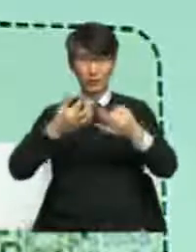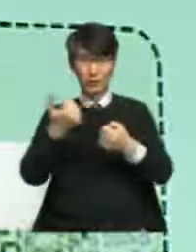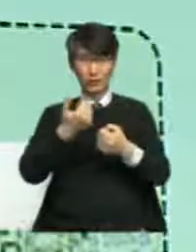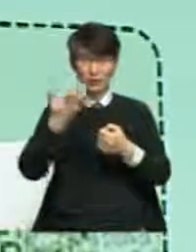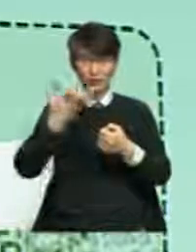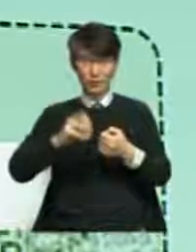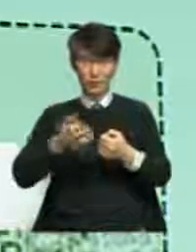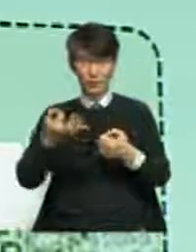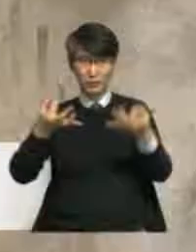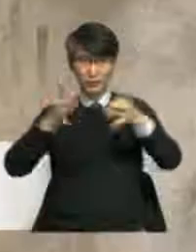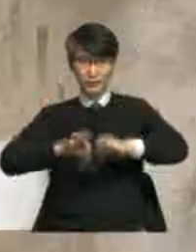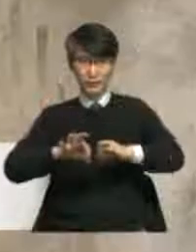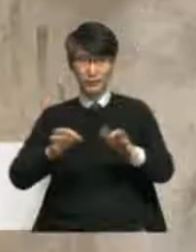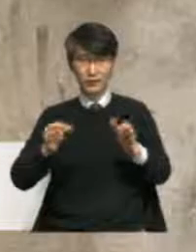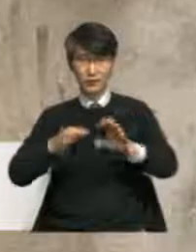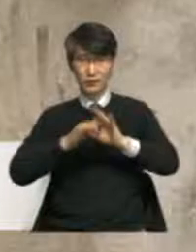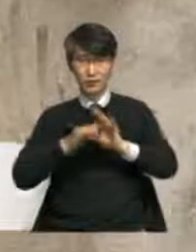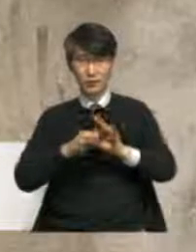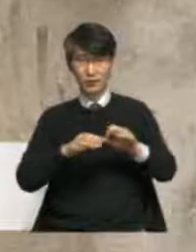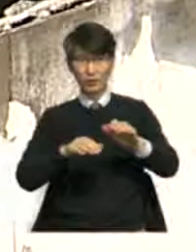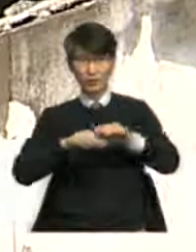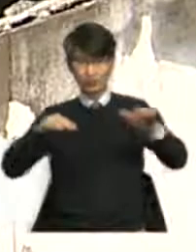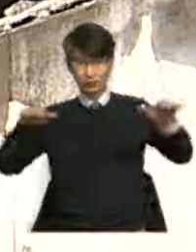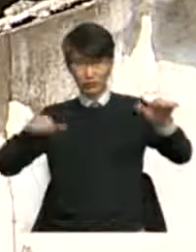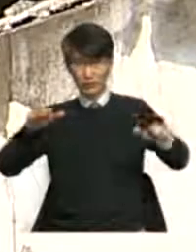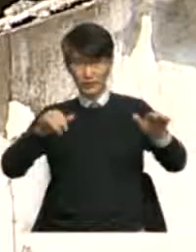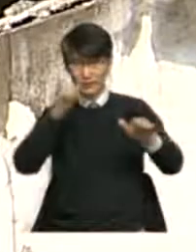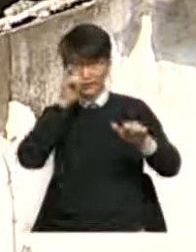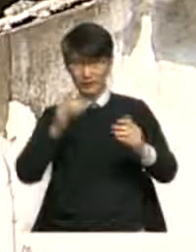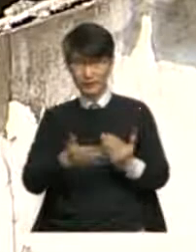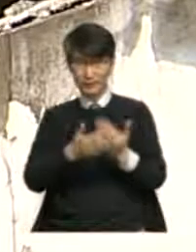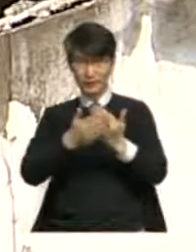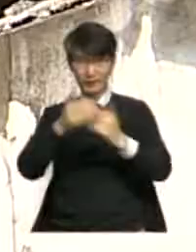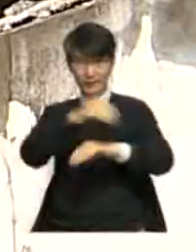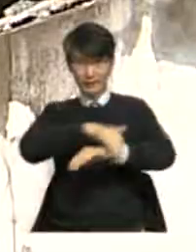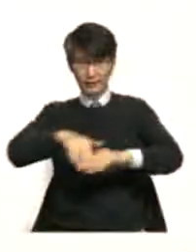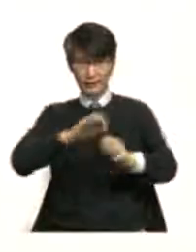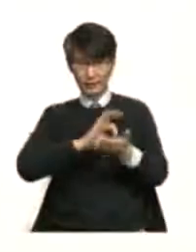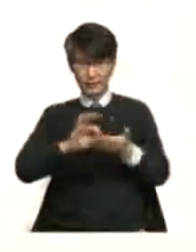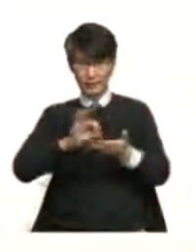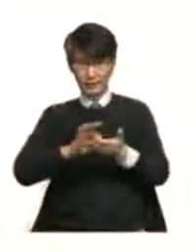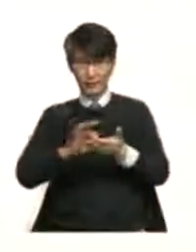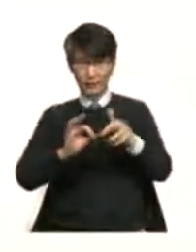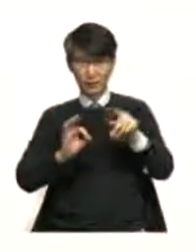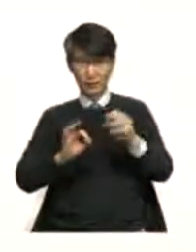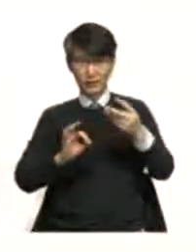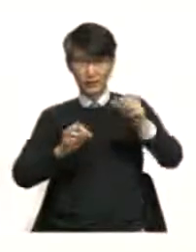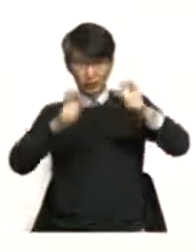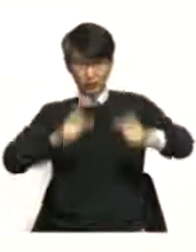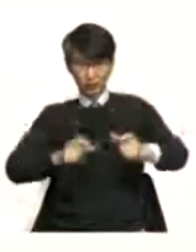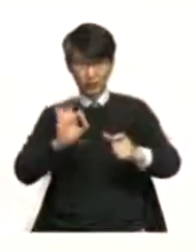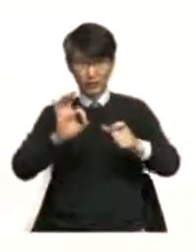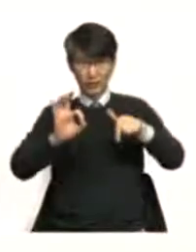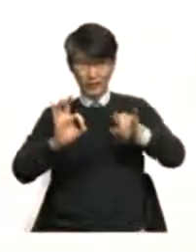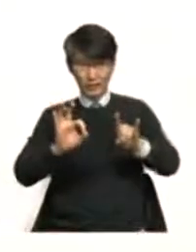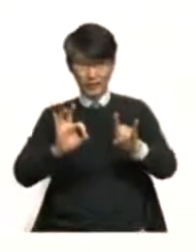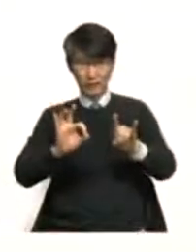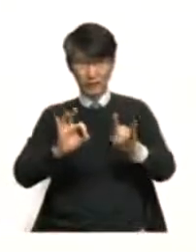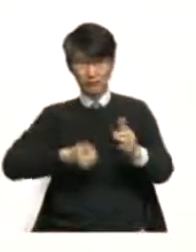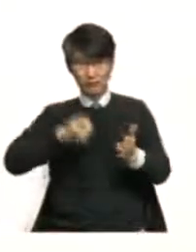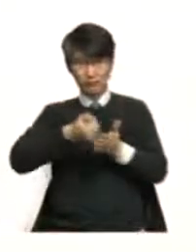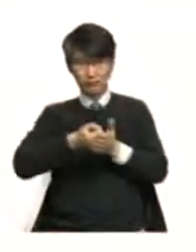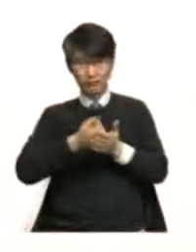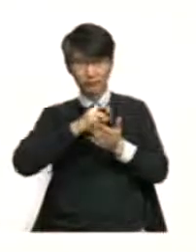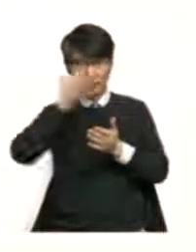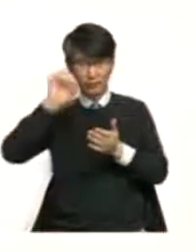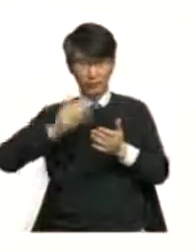50억 원의 기금을 조성해 균형 있는 도시재생 사업 추진에 활용할 계획입니다. 중랑구에 8군데 정도의 도시재생 지역이 선정을 이제